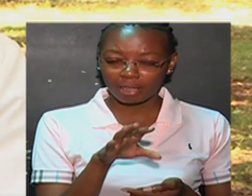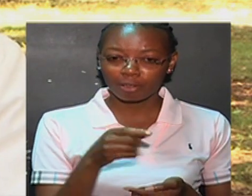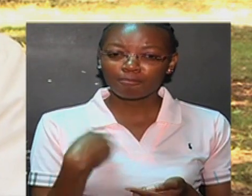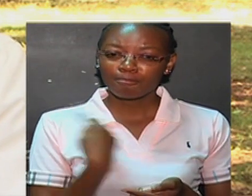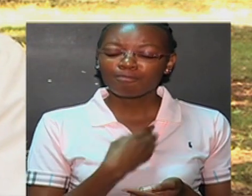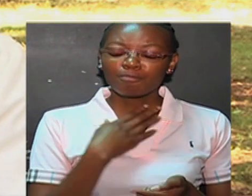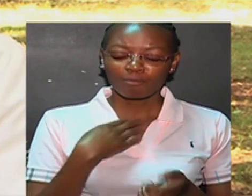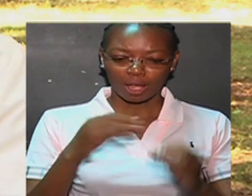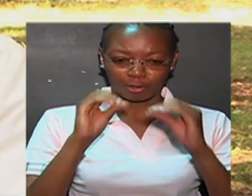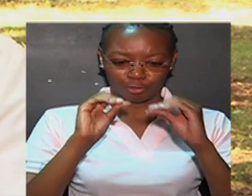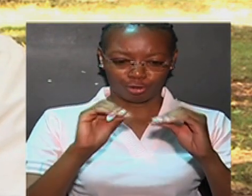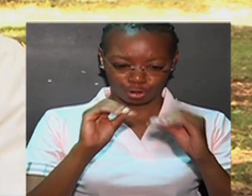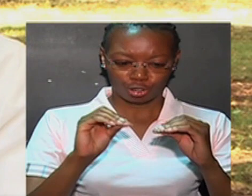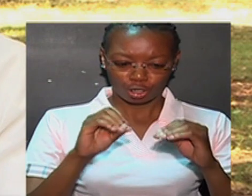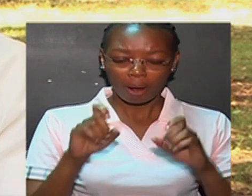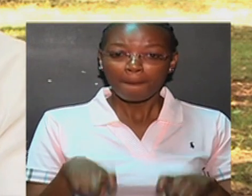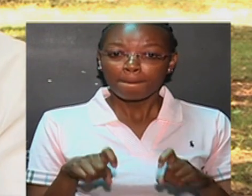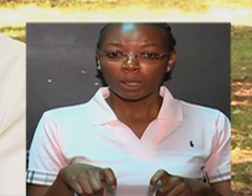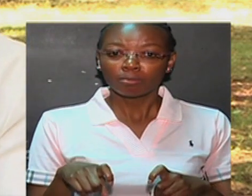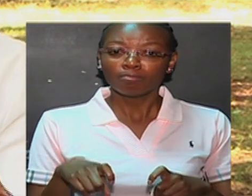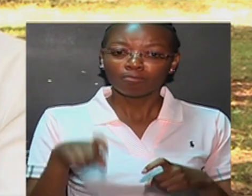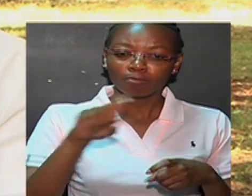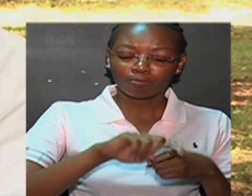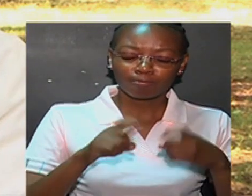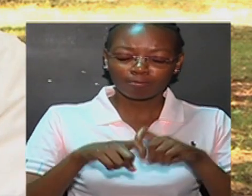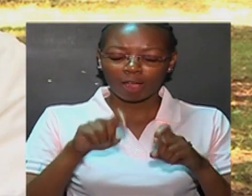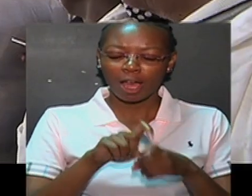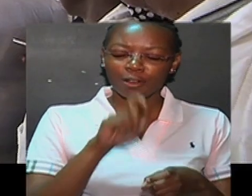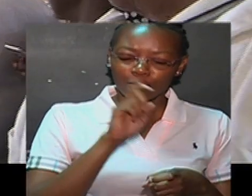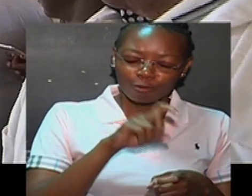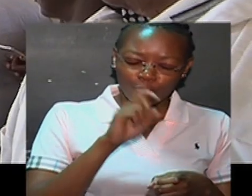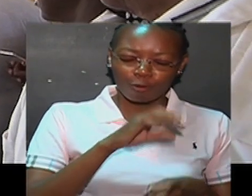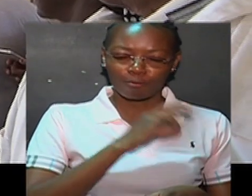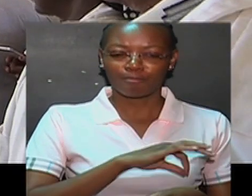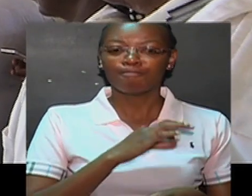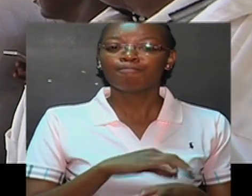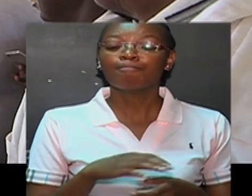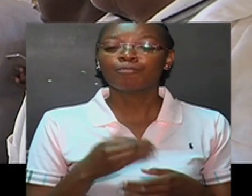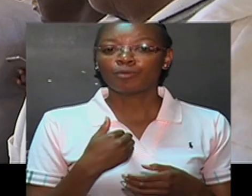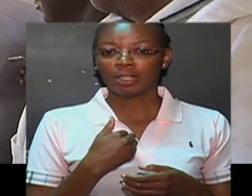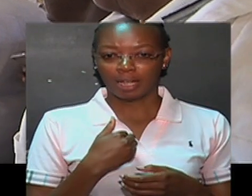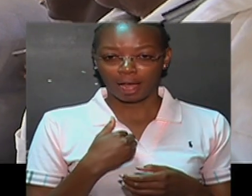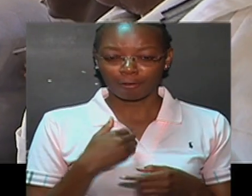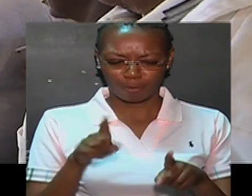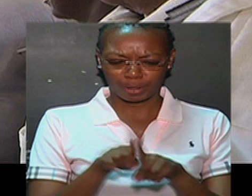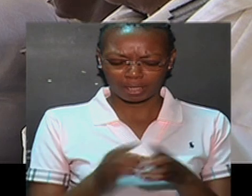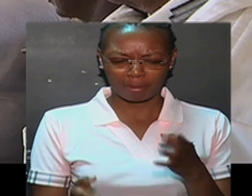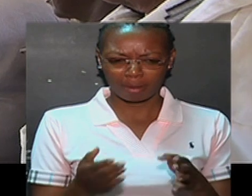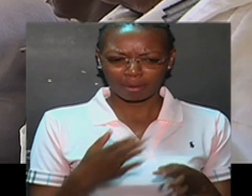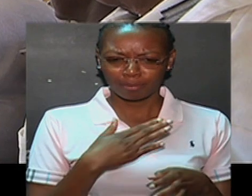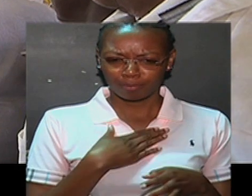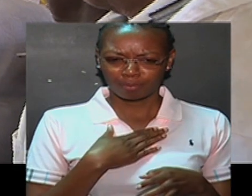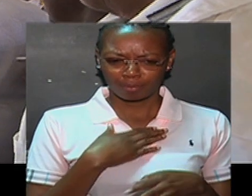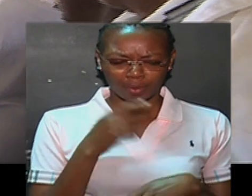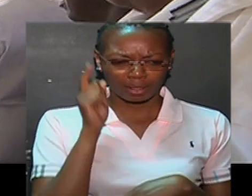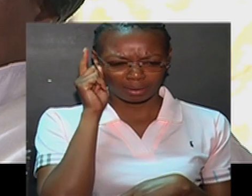vile wanaweza pia kuongeza value, waweze kuongeza profit yao. Huenda kama tu vile mimi unajiuliza, mbona huu